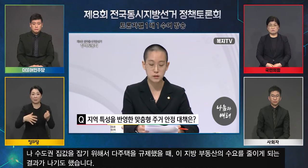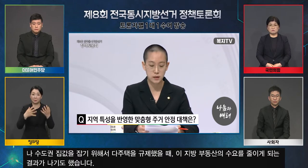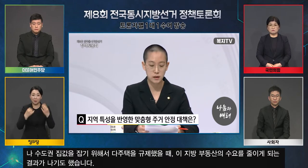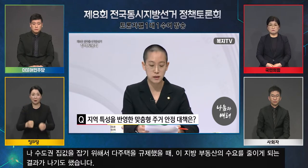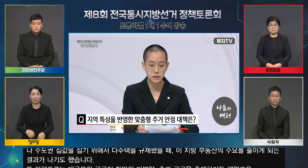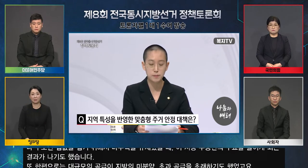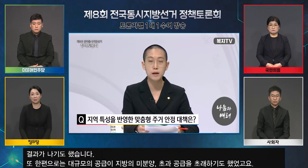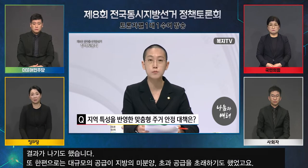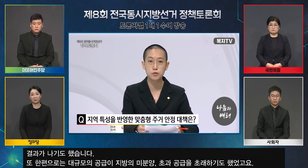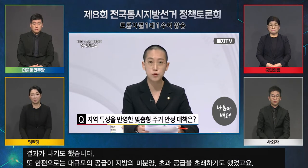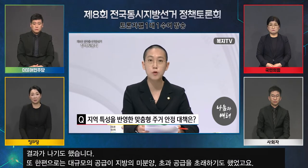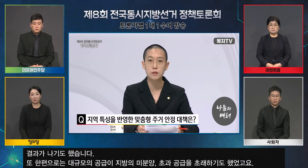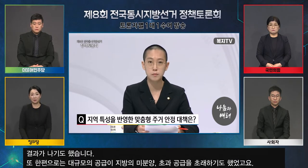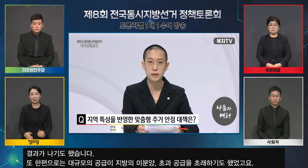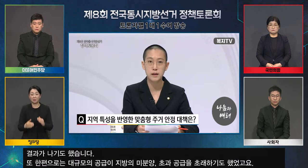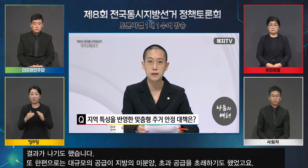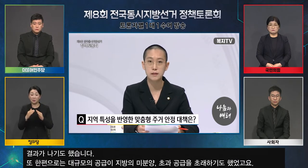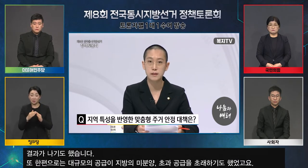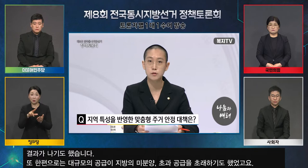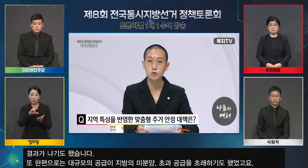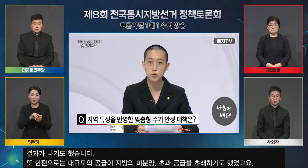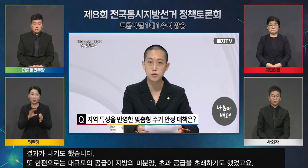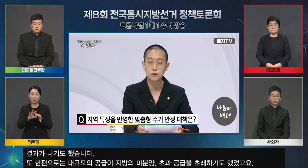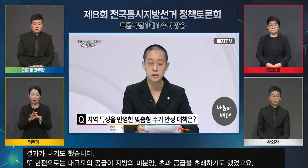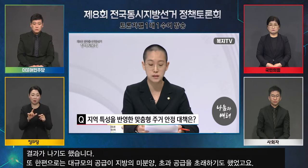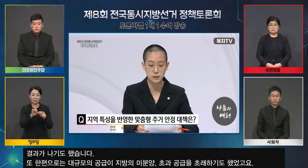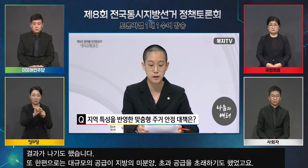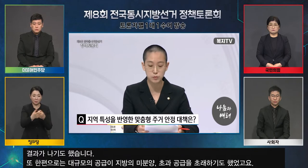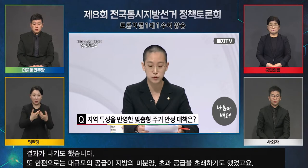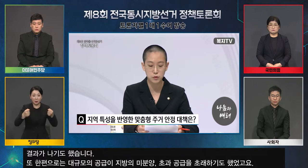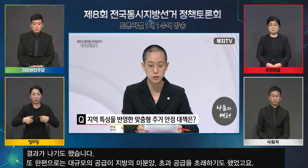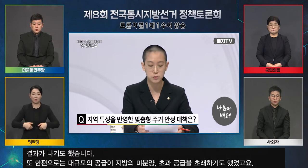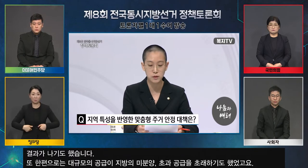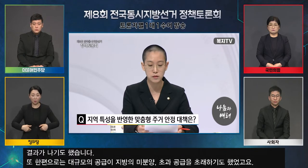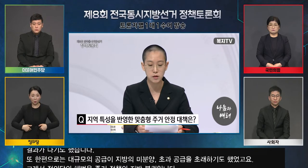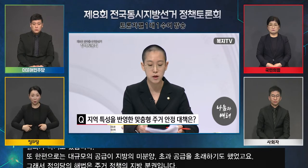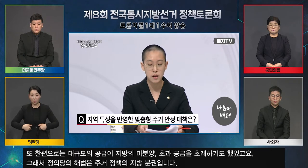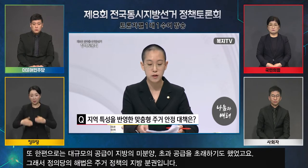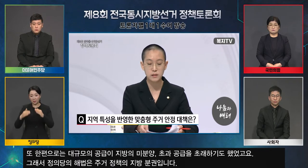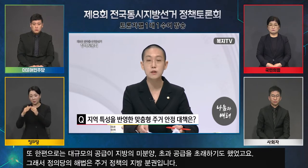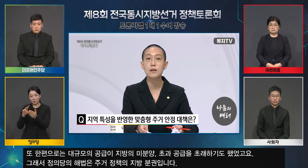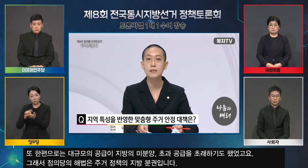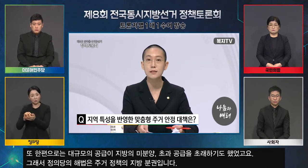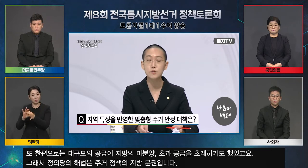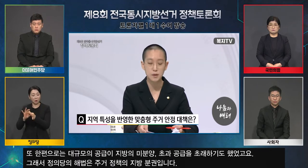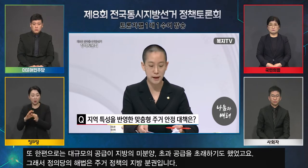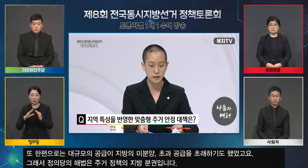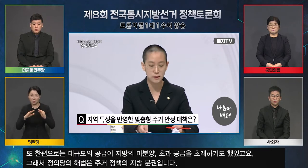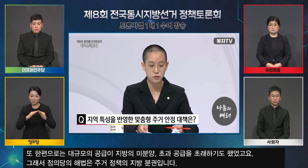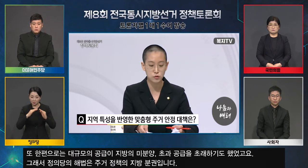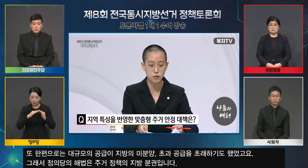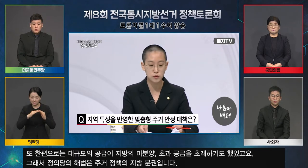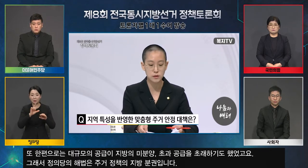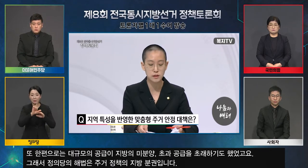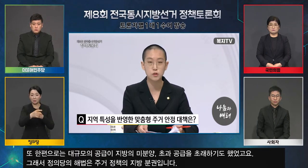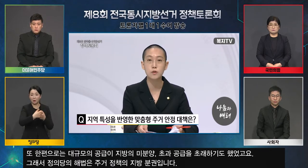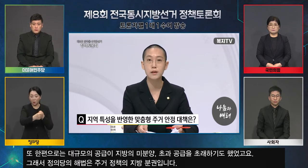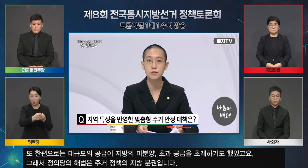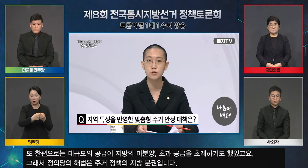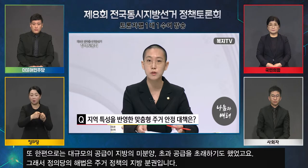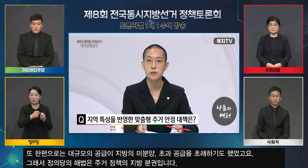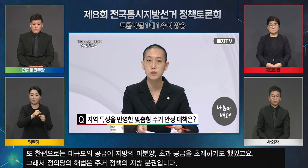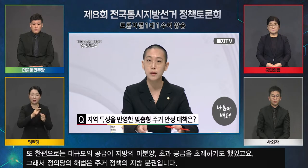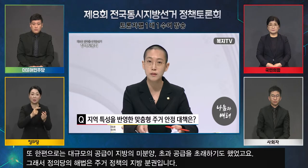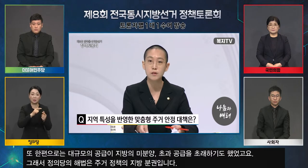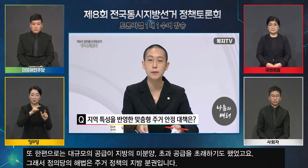주거정책의 지방분권입니다. 그래서 주거정책의 지방분권을 통해서 지역의 사정에 맞는 주거정책을